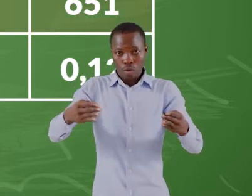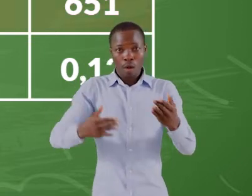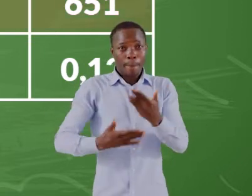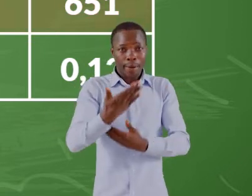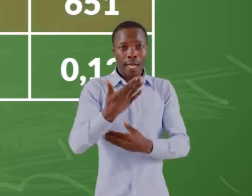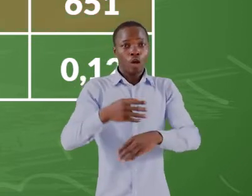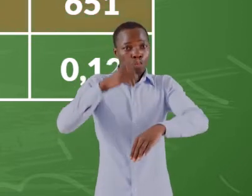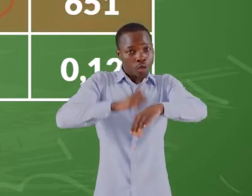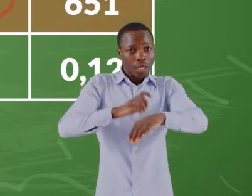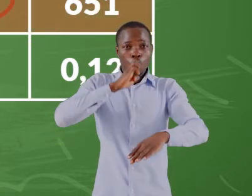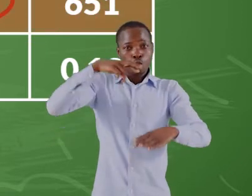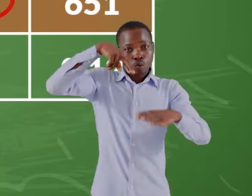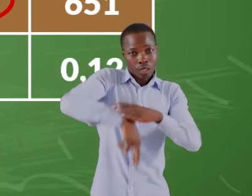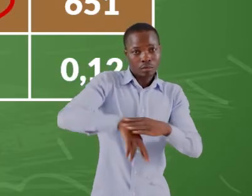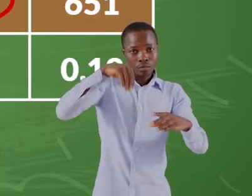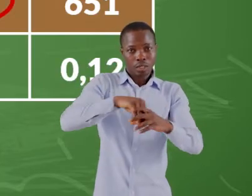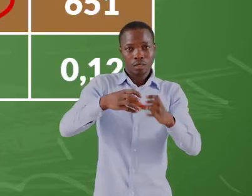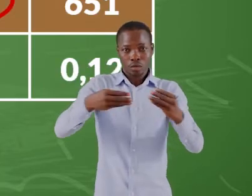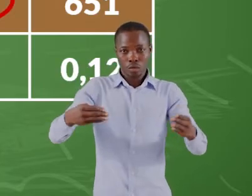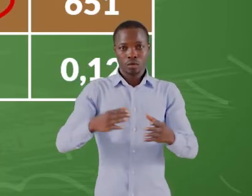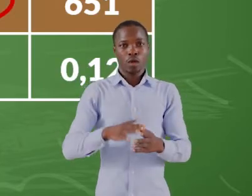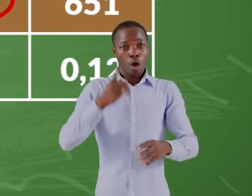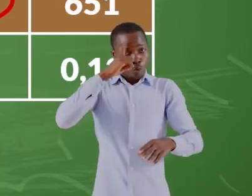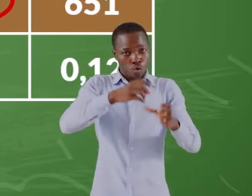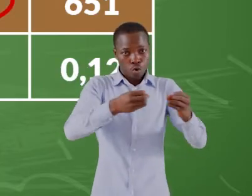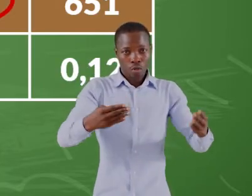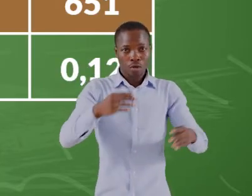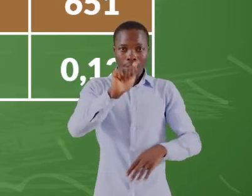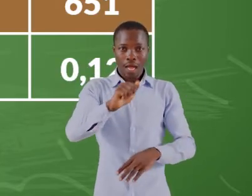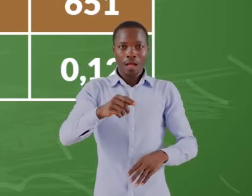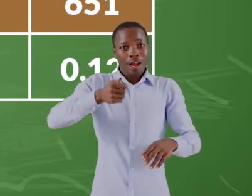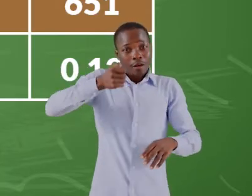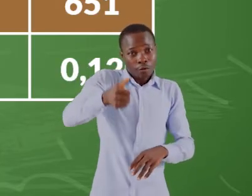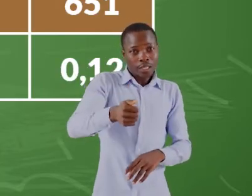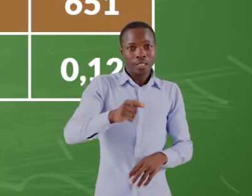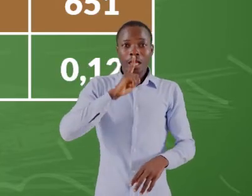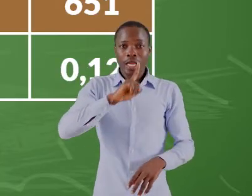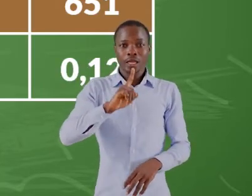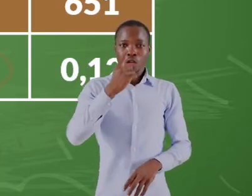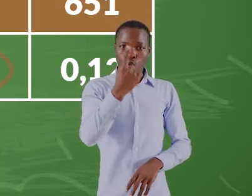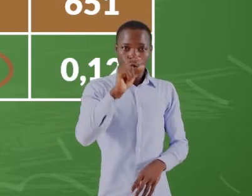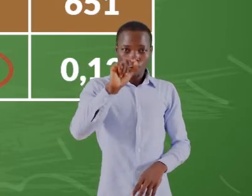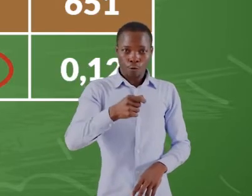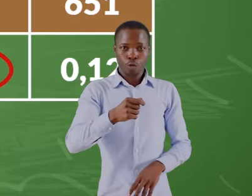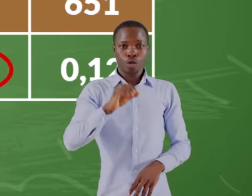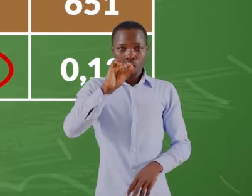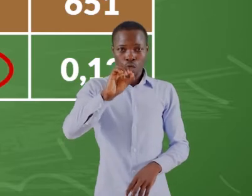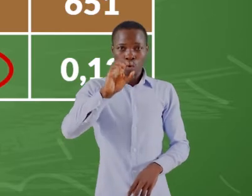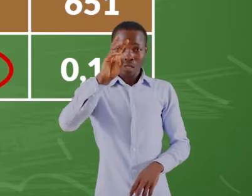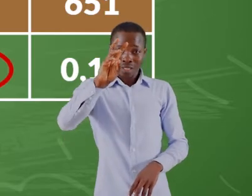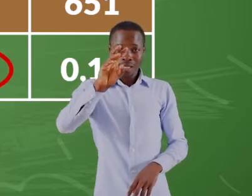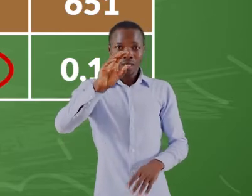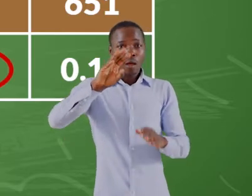sol par le temps d'infiltration. Pour le sol A, la vitesse d'infiltration est de